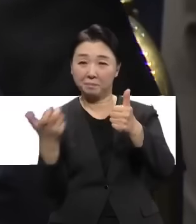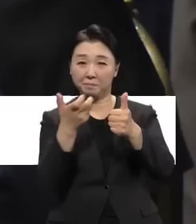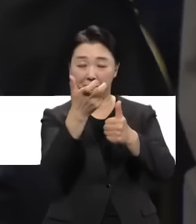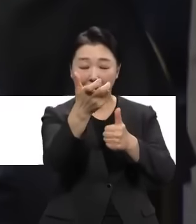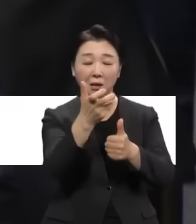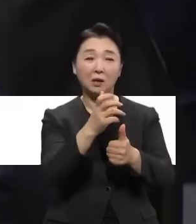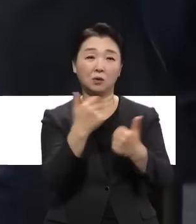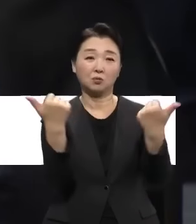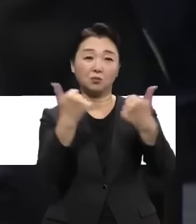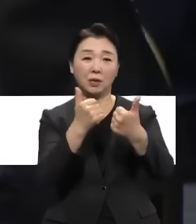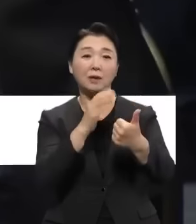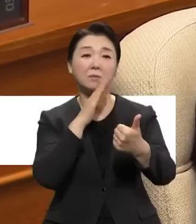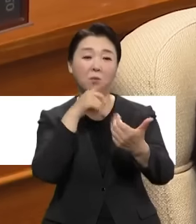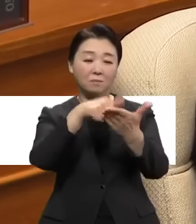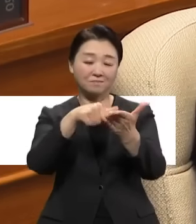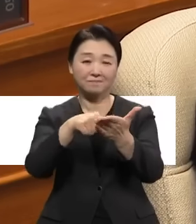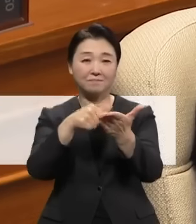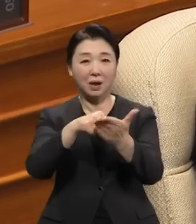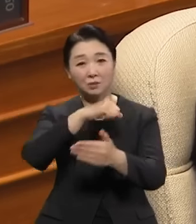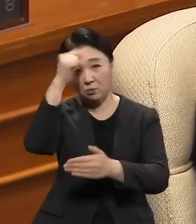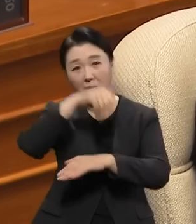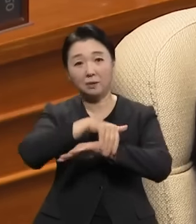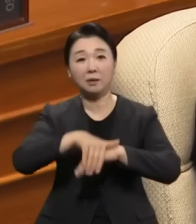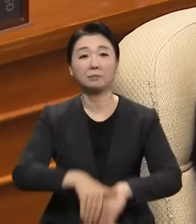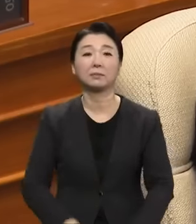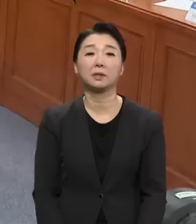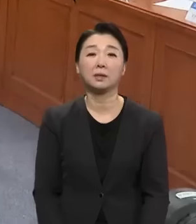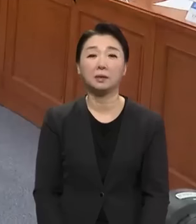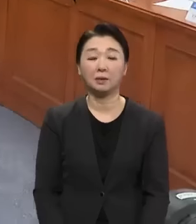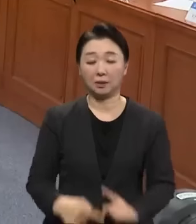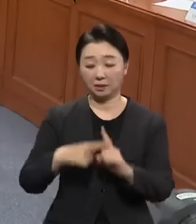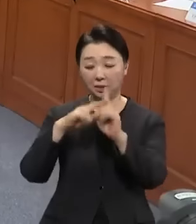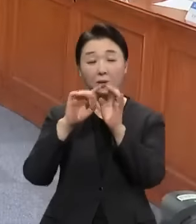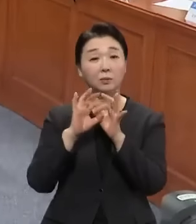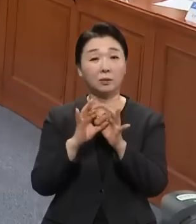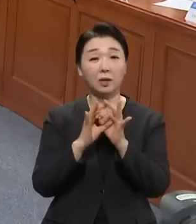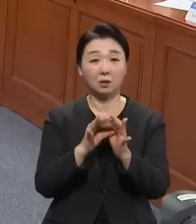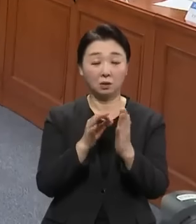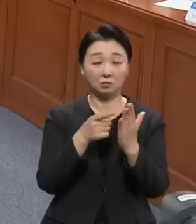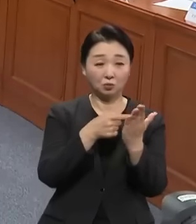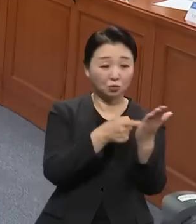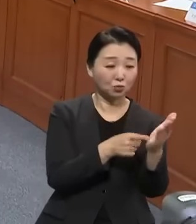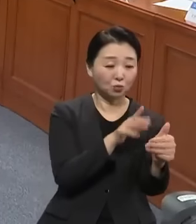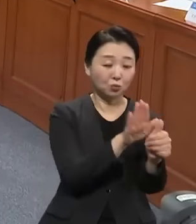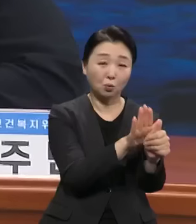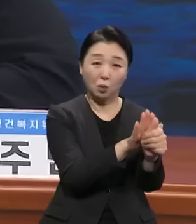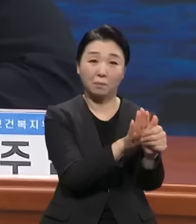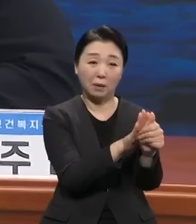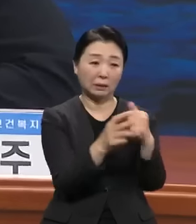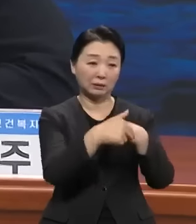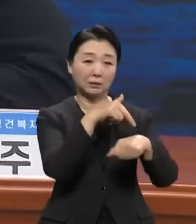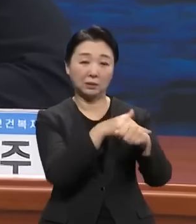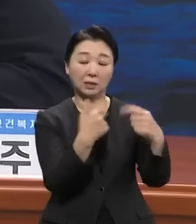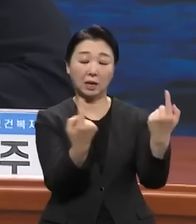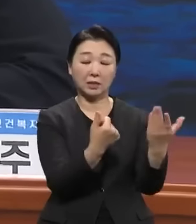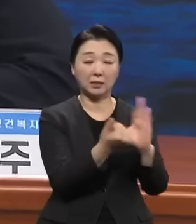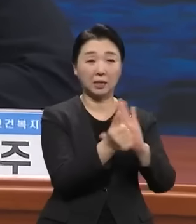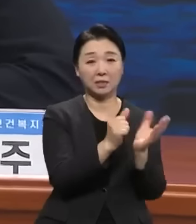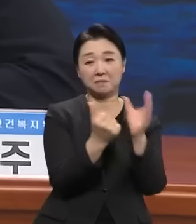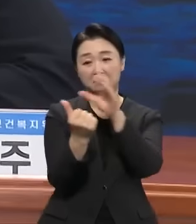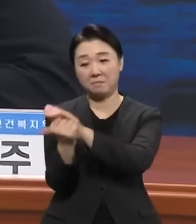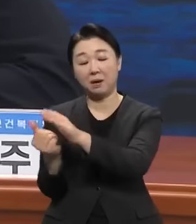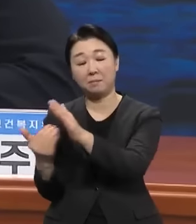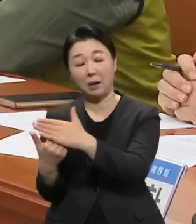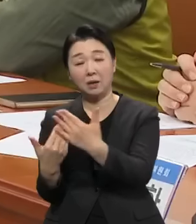회의에서 통과시킬 방침입니다 그동안 간에서는 수술 집도를 보조하고 의사 업무 일부를 담당하는